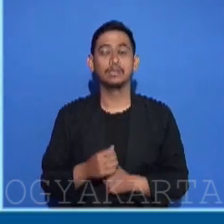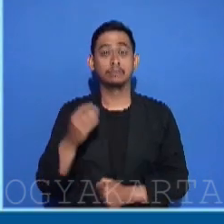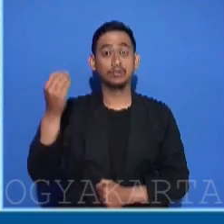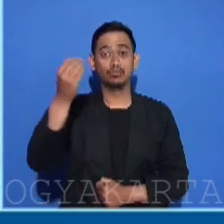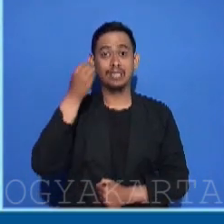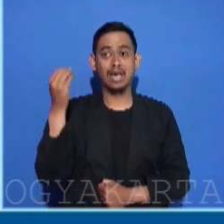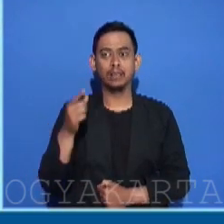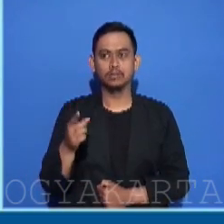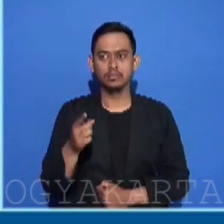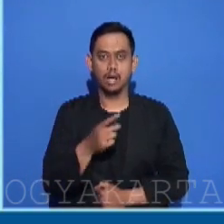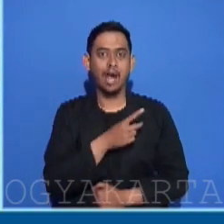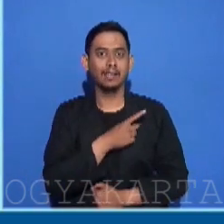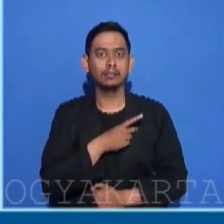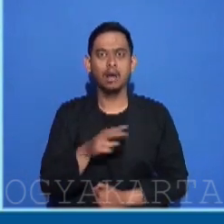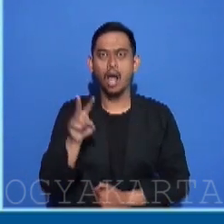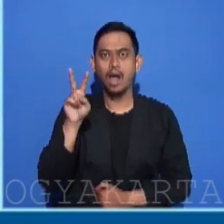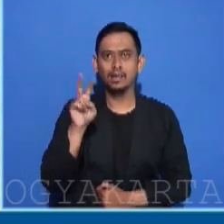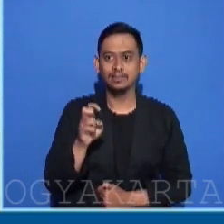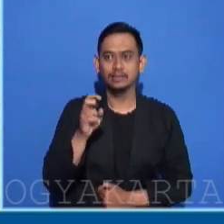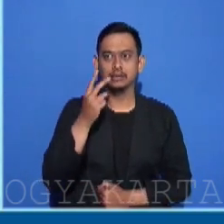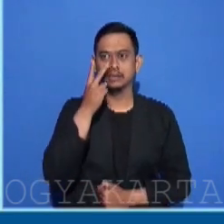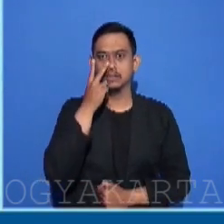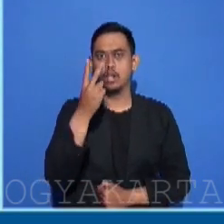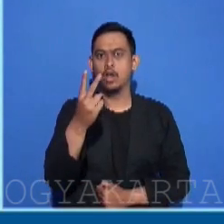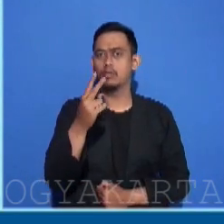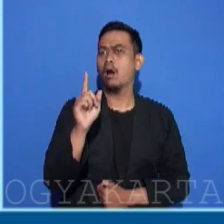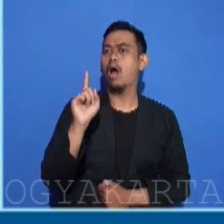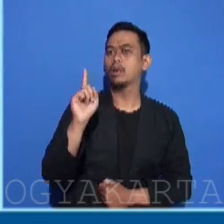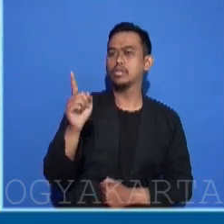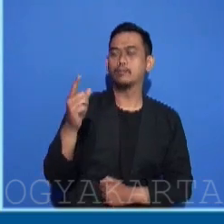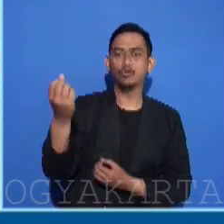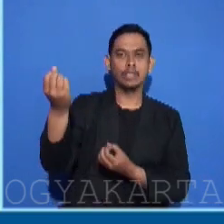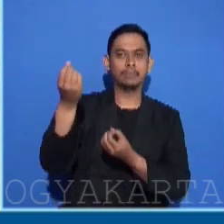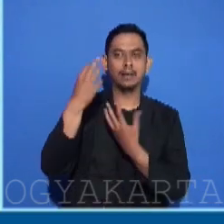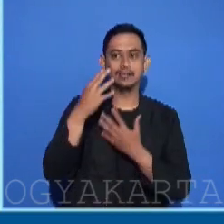nikelaken kawaspadan lan tepi prenatan ingkang wonten. Menawi panjenengan